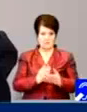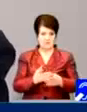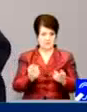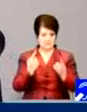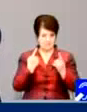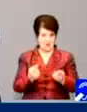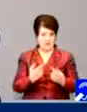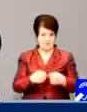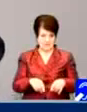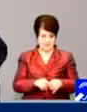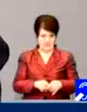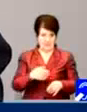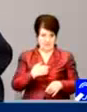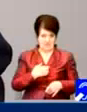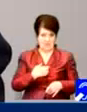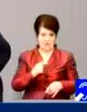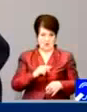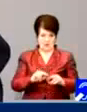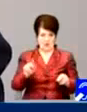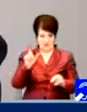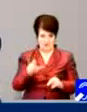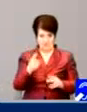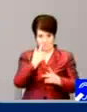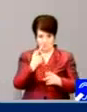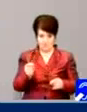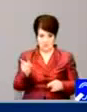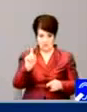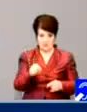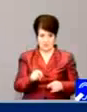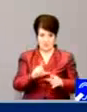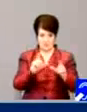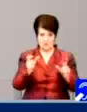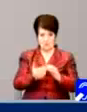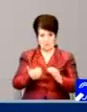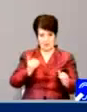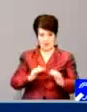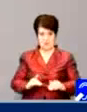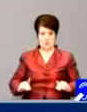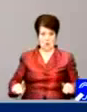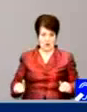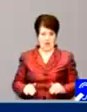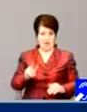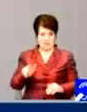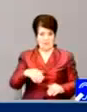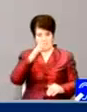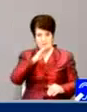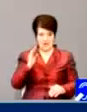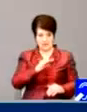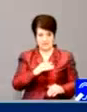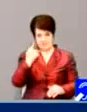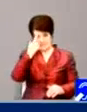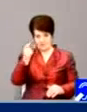de aceea eu, ca cadru didactic, vreau să informez și pe cei din instituțiile preșcolare, pe părinți, care sunt impactul